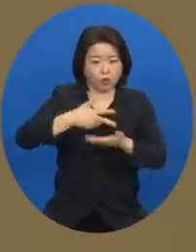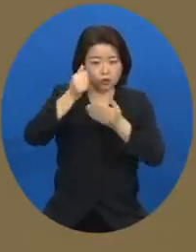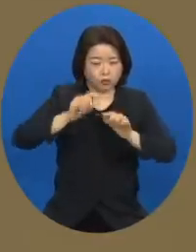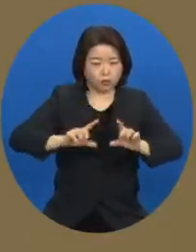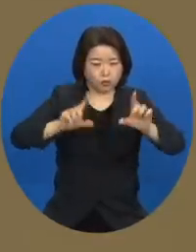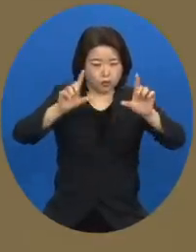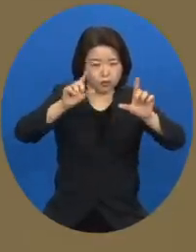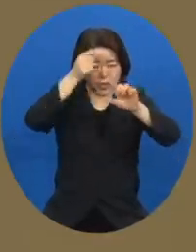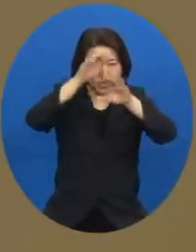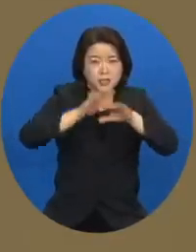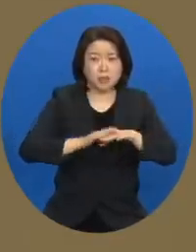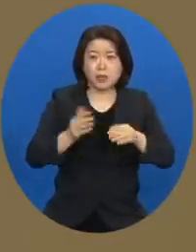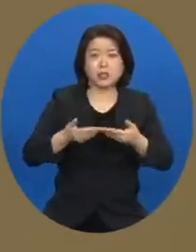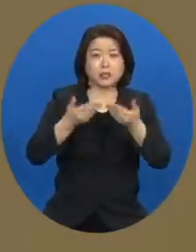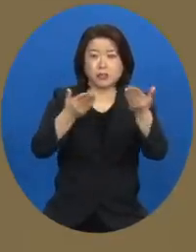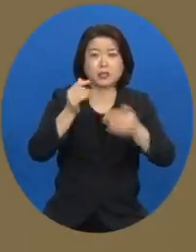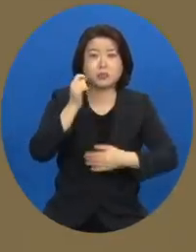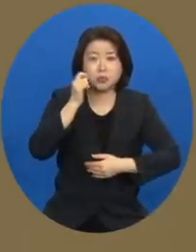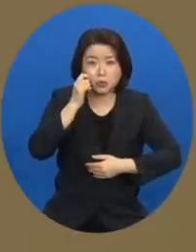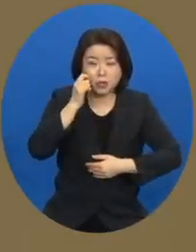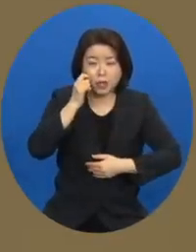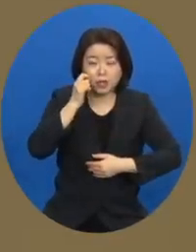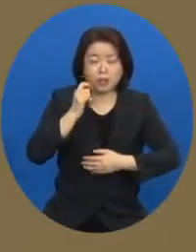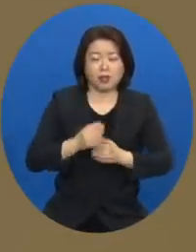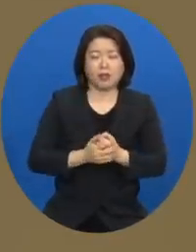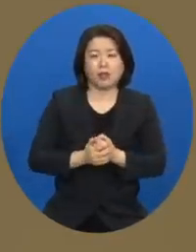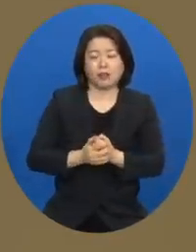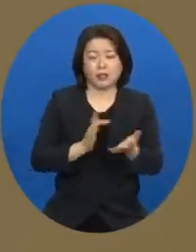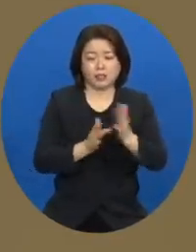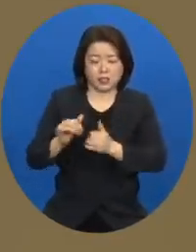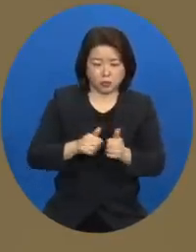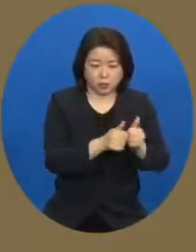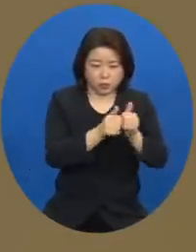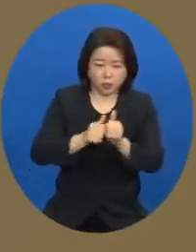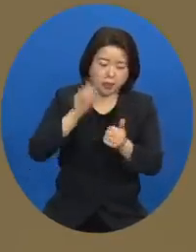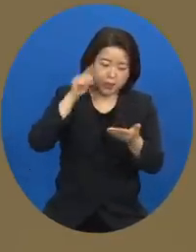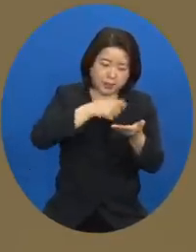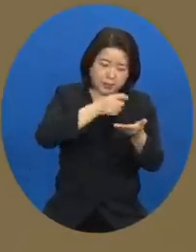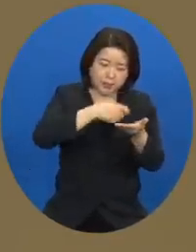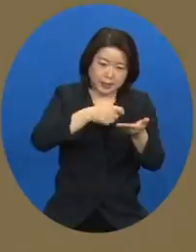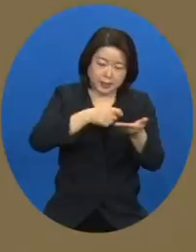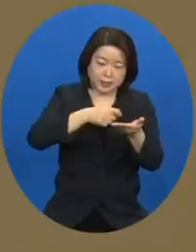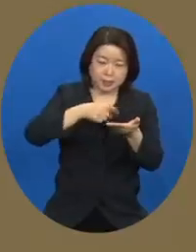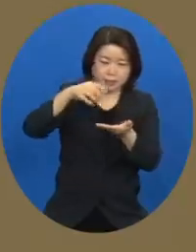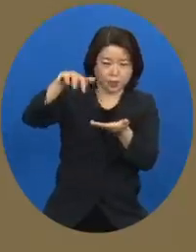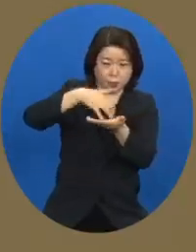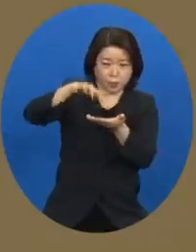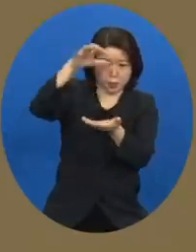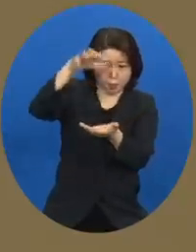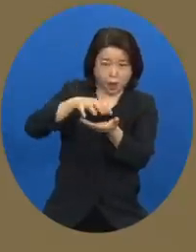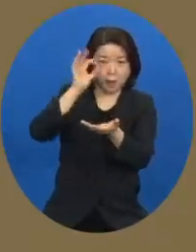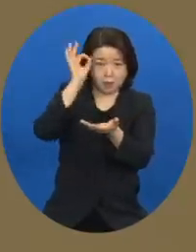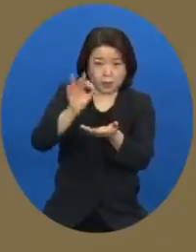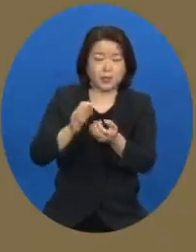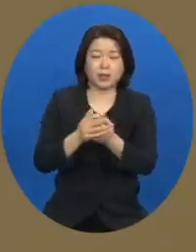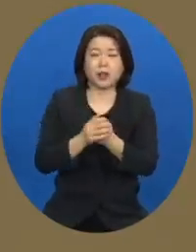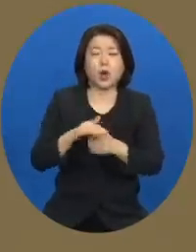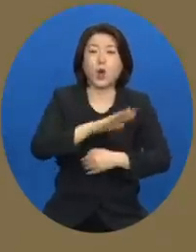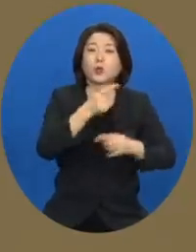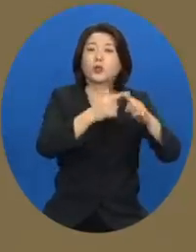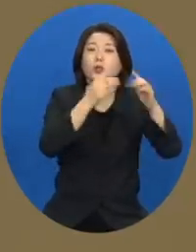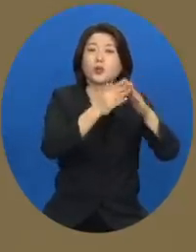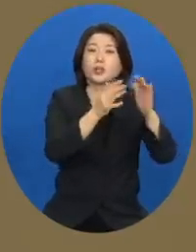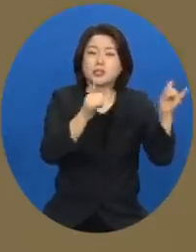모여서 드리지 못하는 상황에서 예수 동행 일기 통계를 보니까 선한목자교회 교인들이 일기를